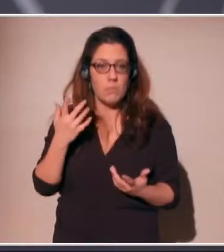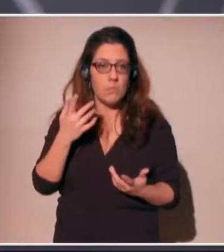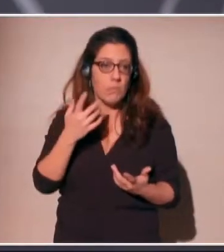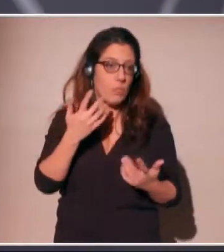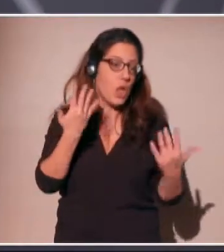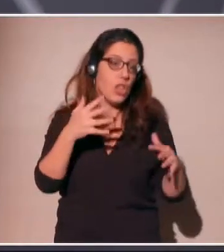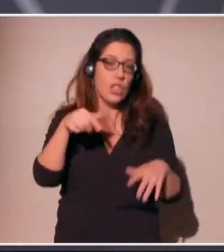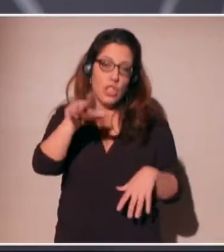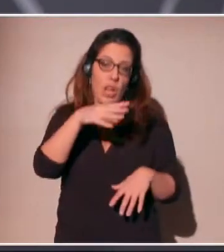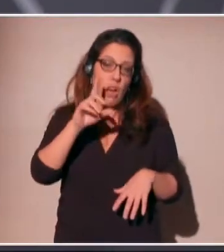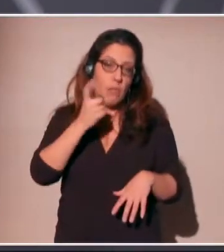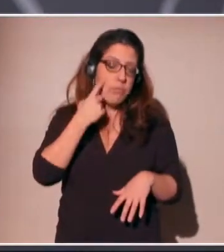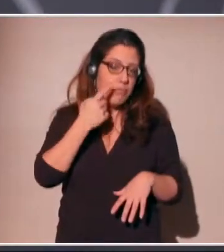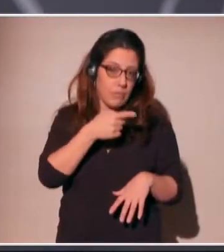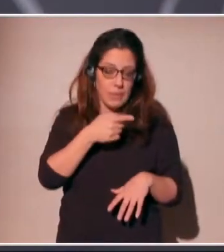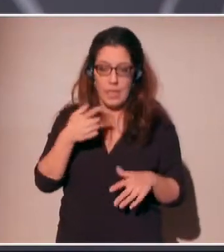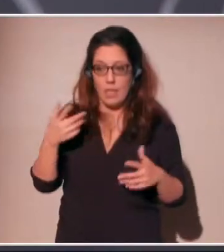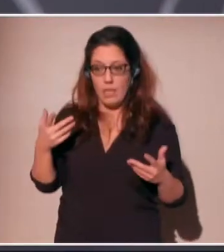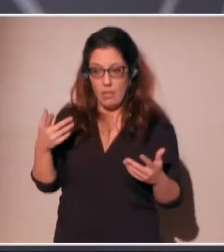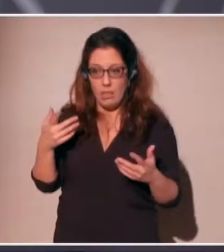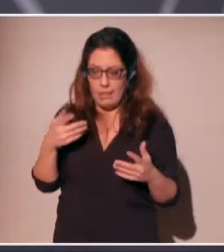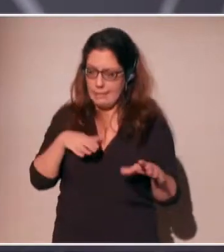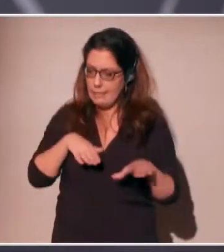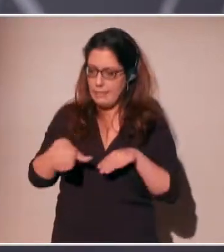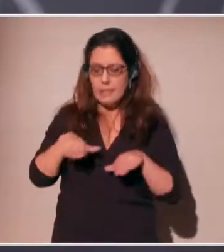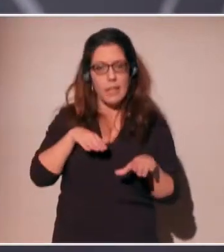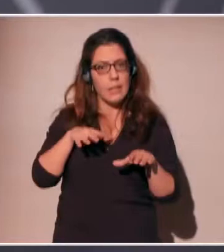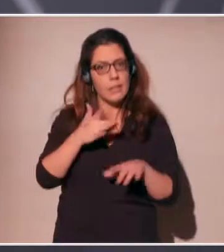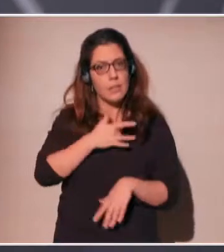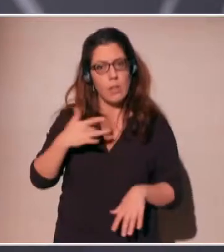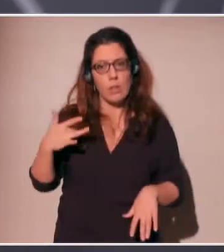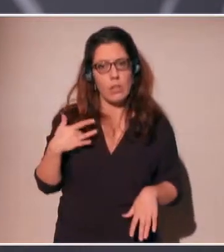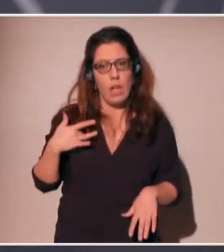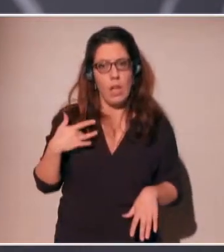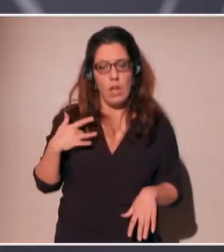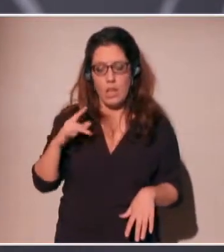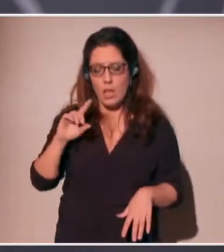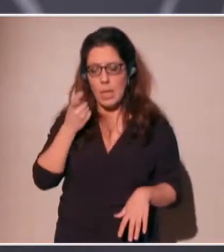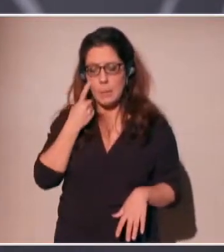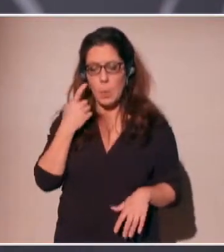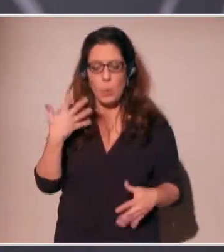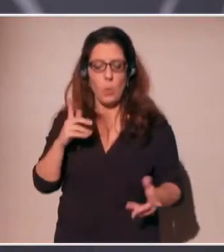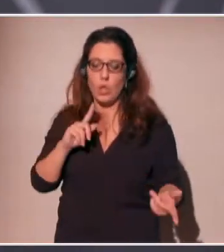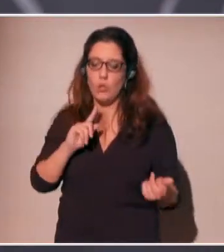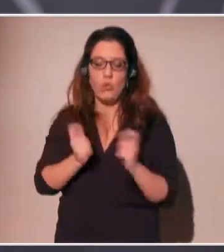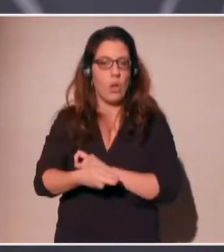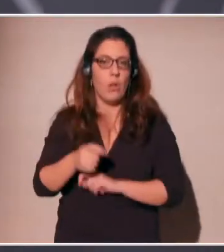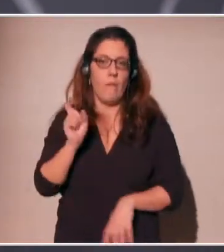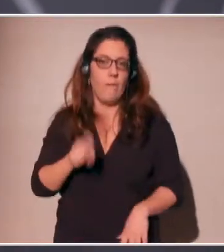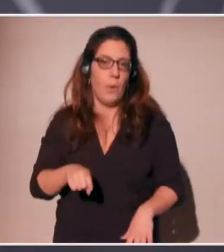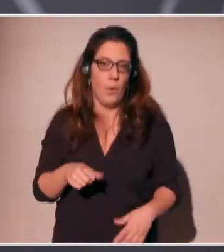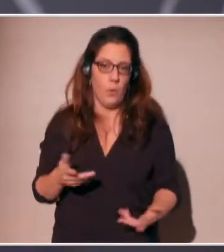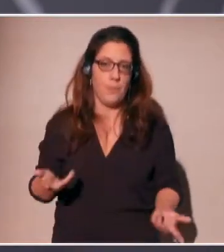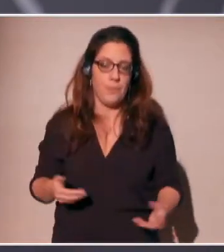par Ran tout à l'heure, que notre système de santé devait absolument être réformé à bien des égards